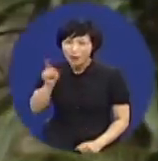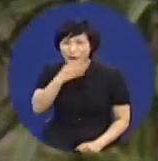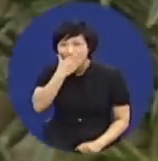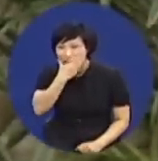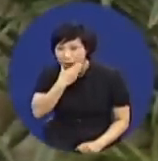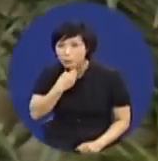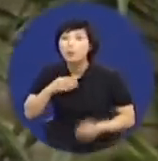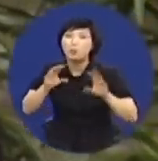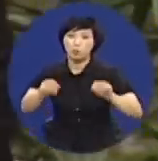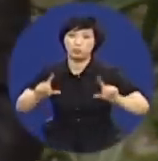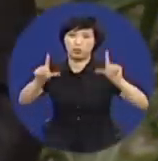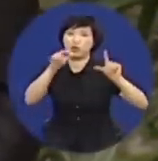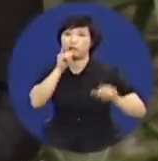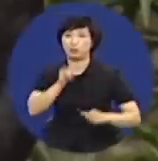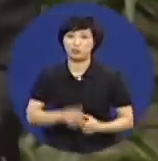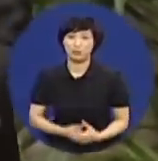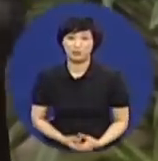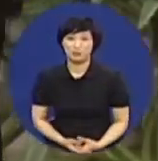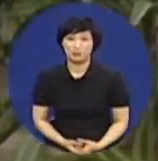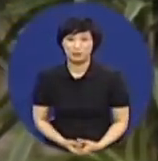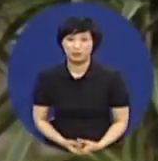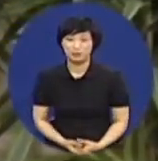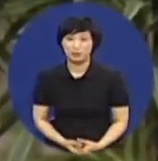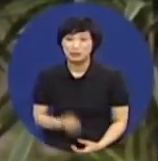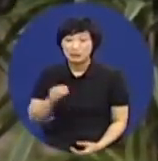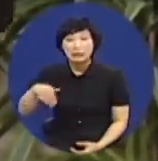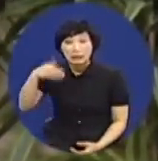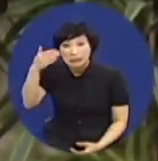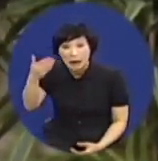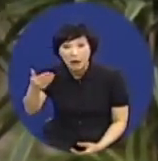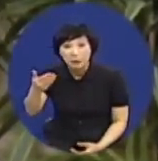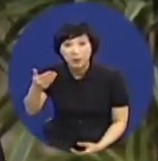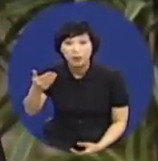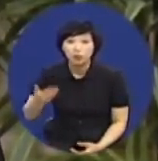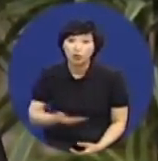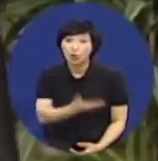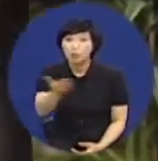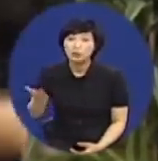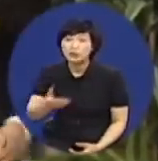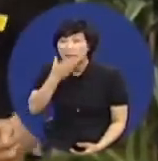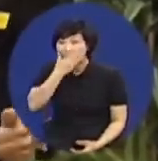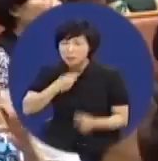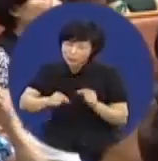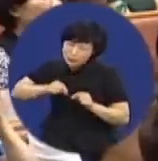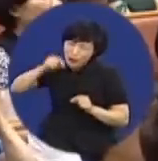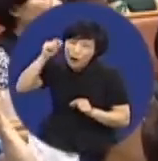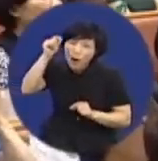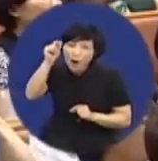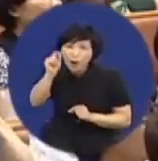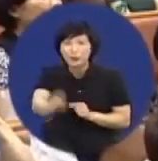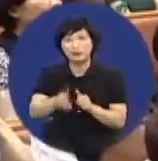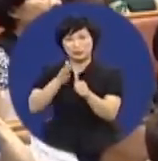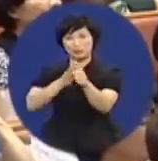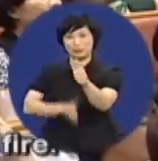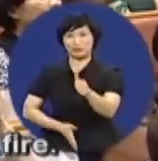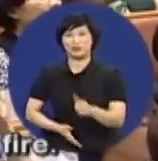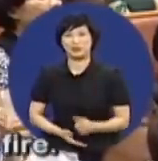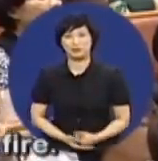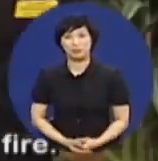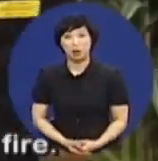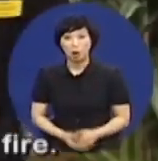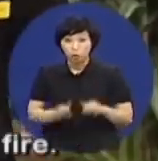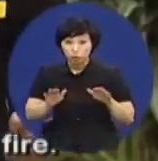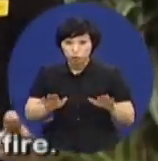どんな幸せも終わる日があります。その次に永遠に幸せにならないといけ